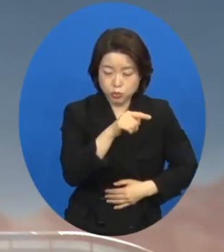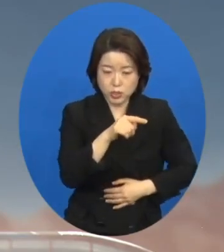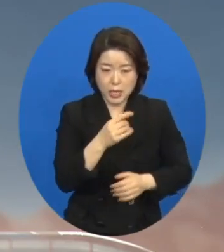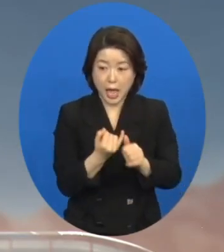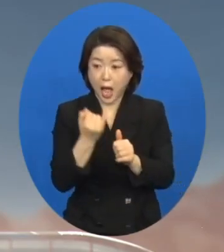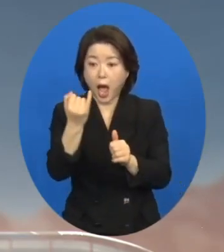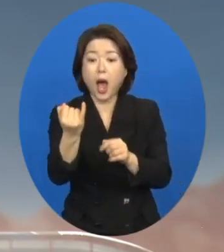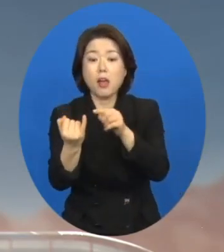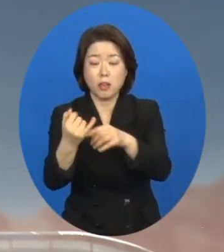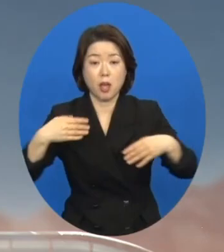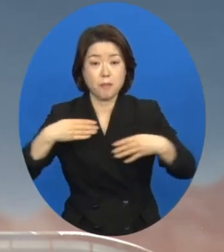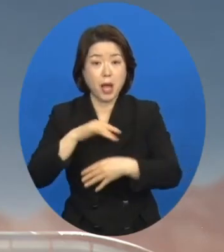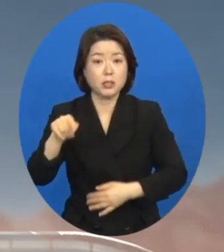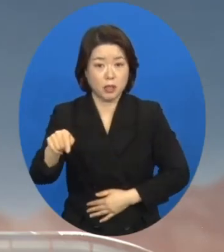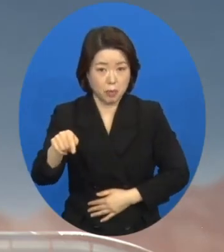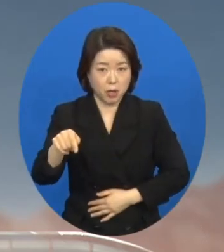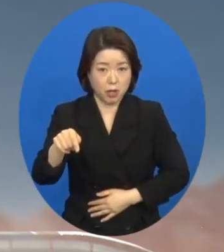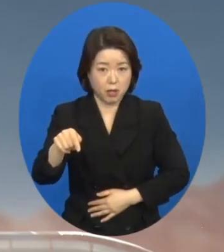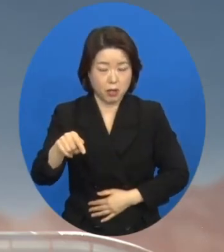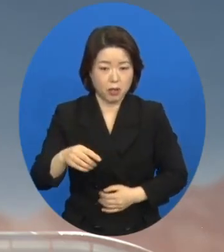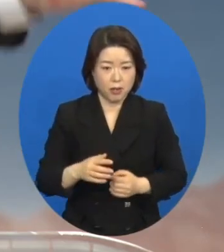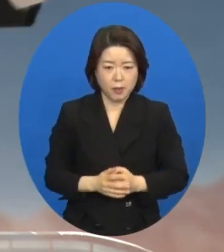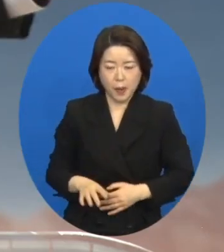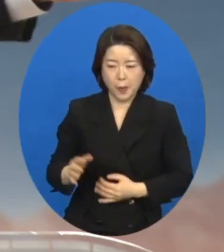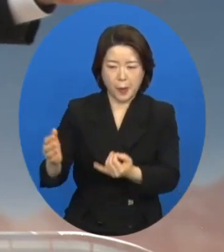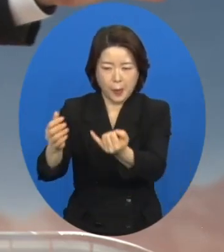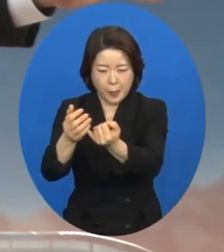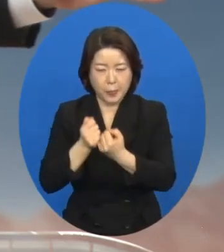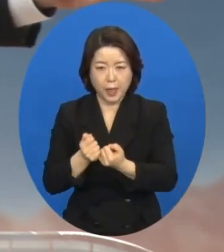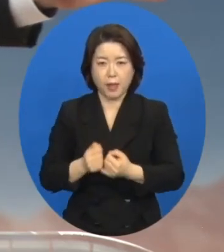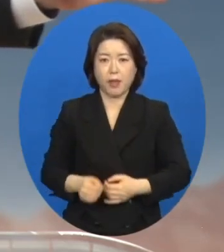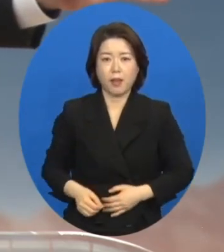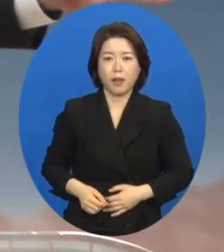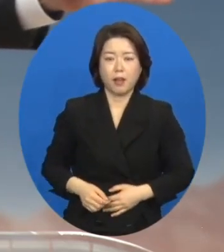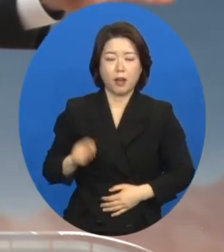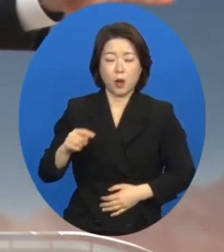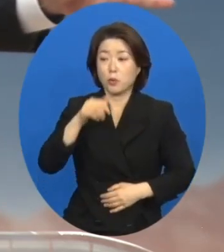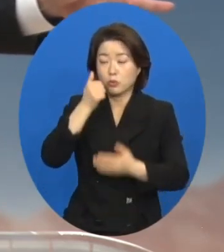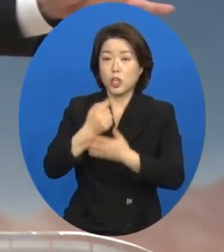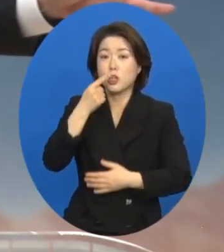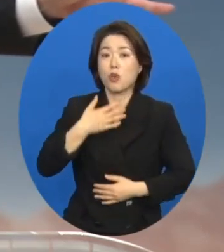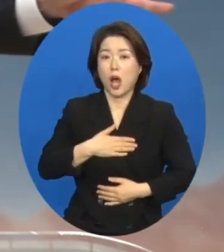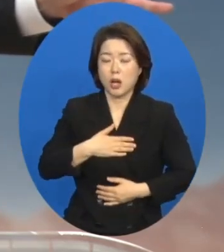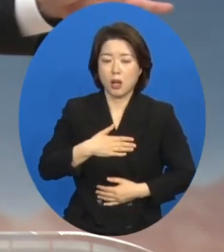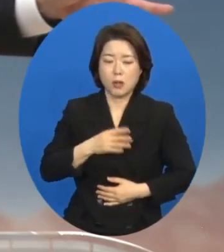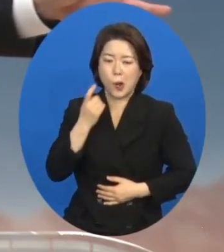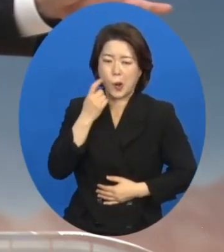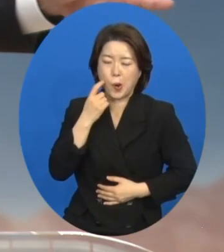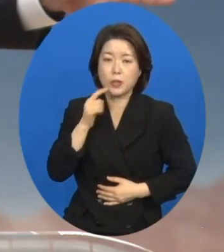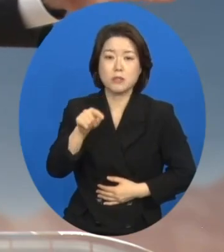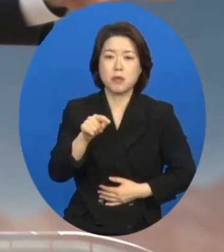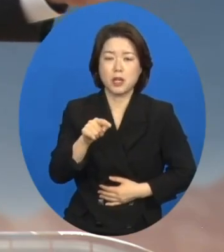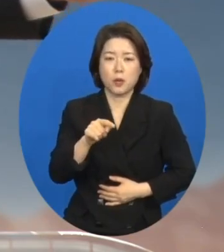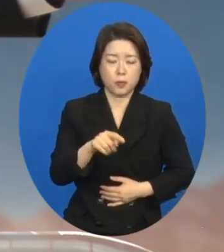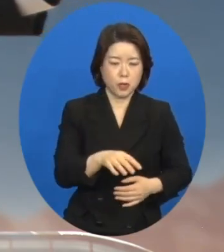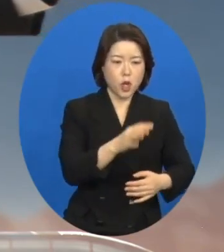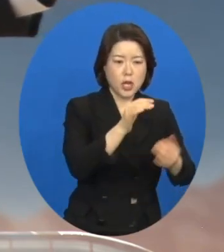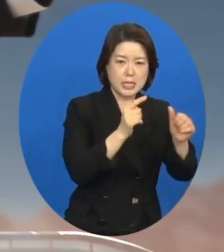그것을 감추고자 거짓말하잖아요. 우리가 죽이려고 치열한 전쟁터를 보내잖아요. 아주